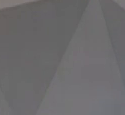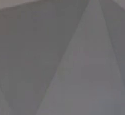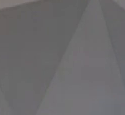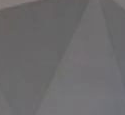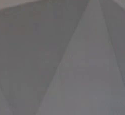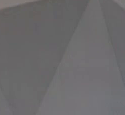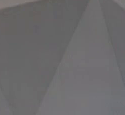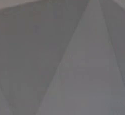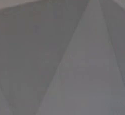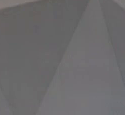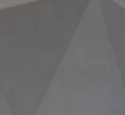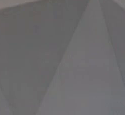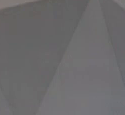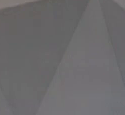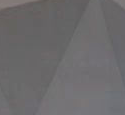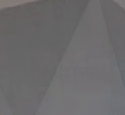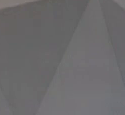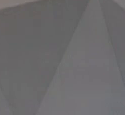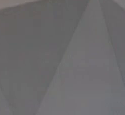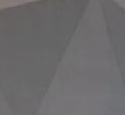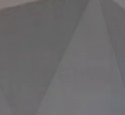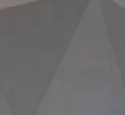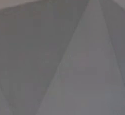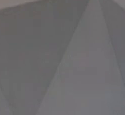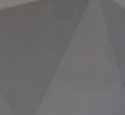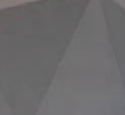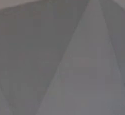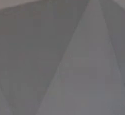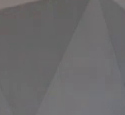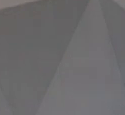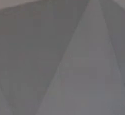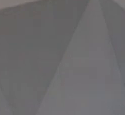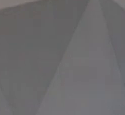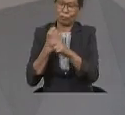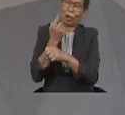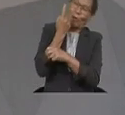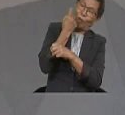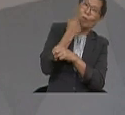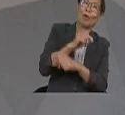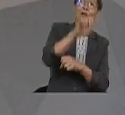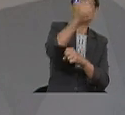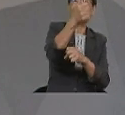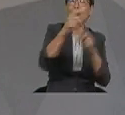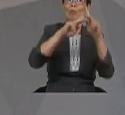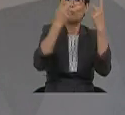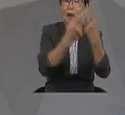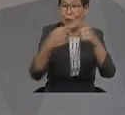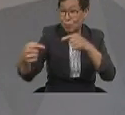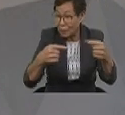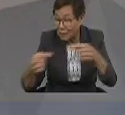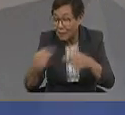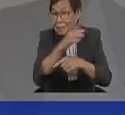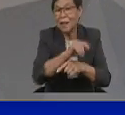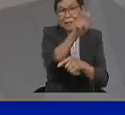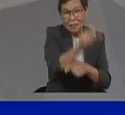yang paling meriah ada sepanjang Pyar Aya dewan dengan Inggris rawa di anjurkan beberapa tahun kebelakangan ini 10 Fatih bertanding serta juga